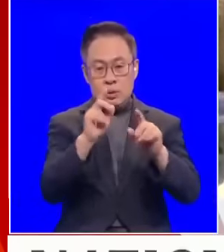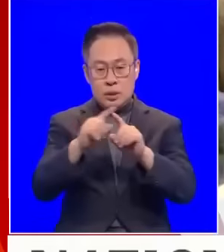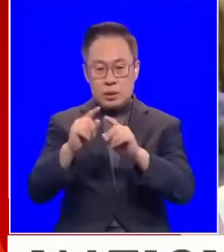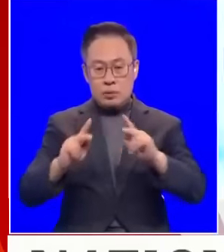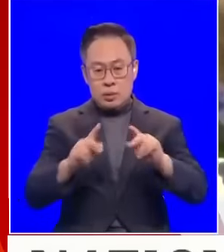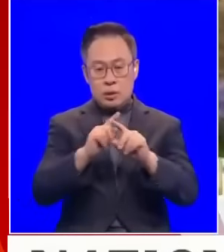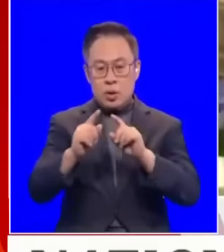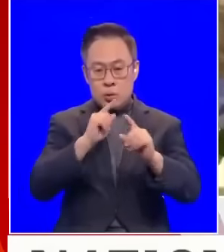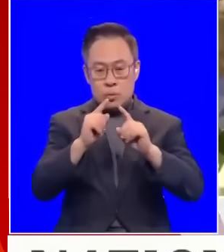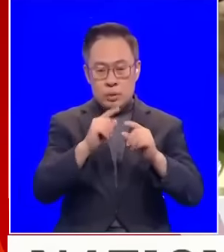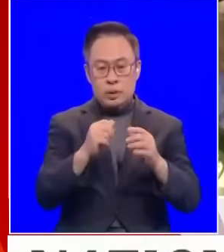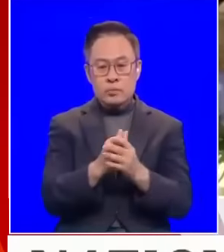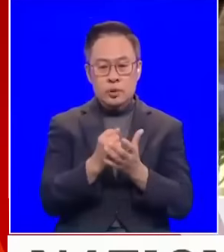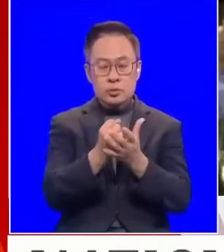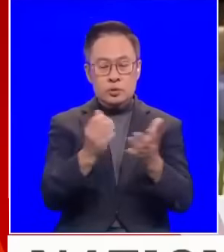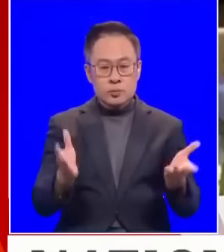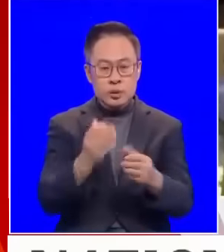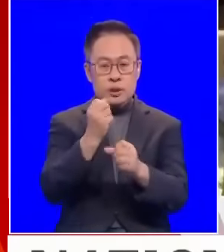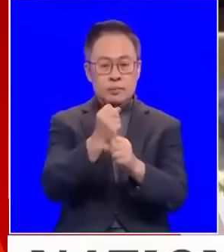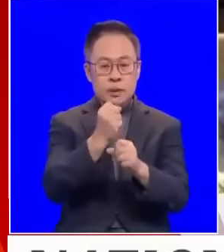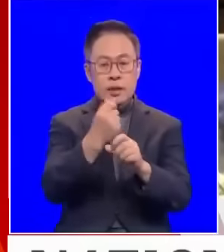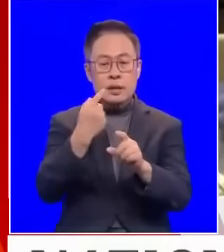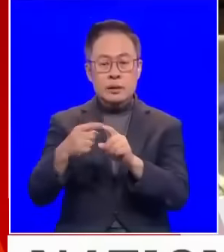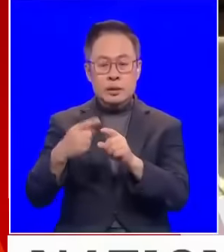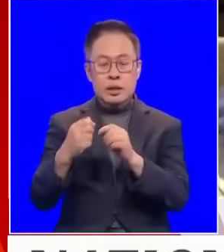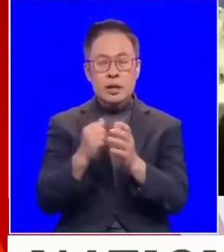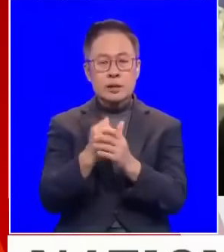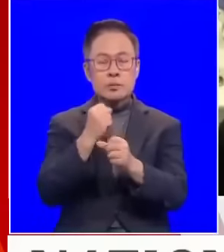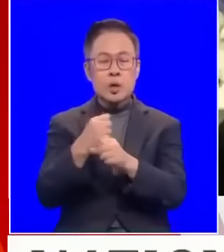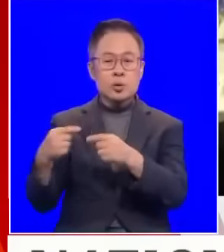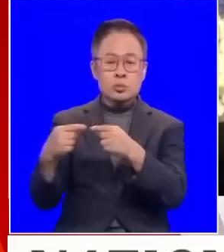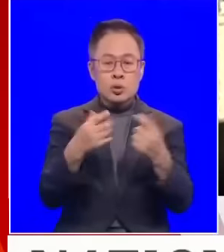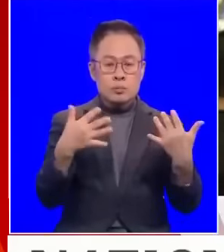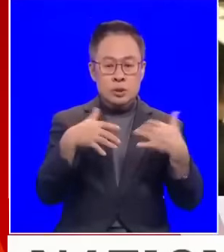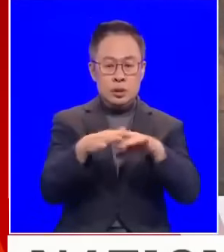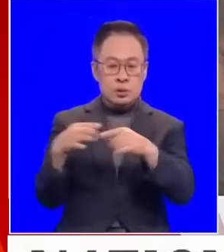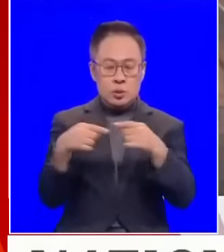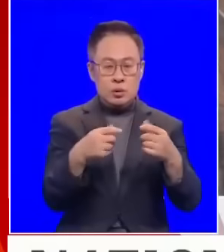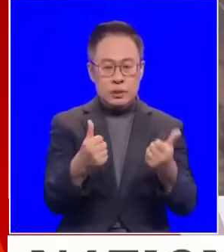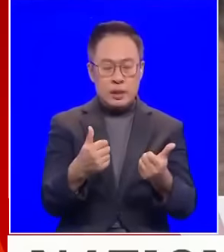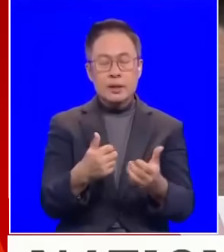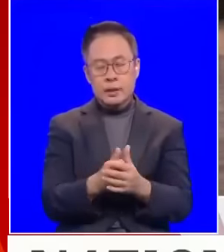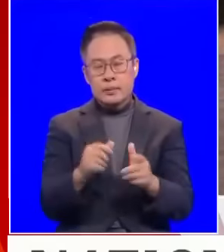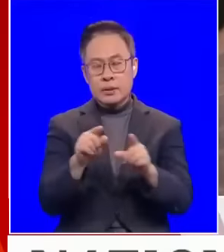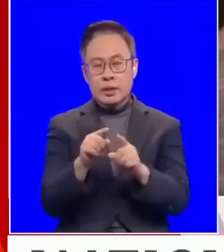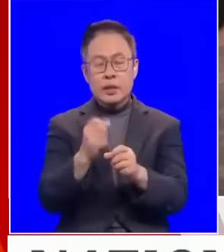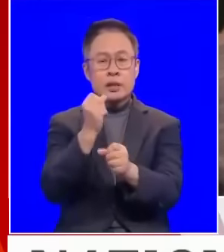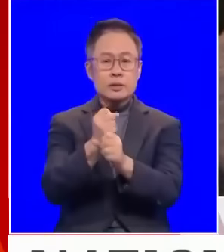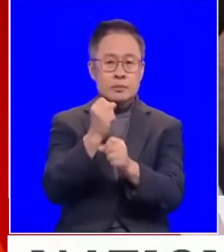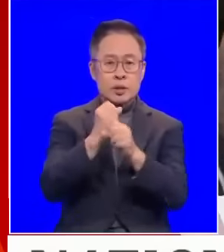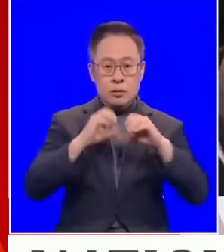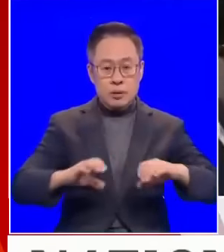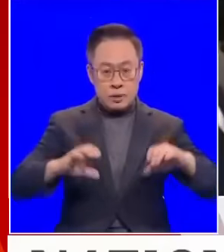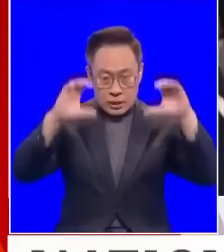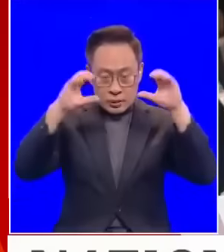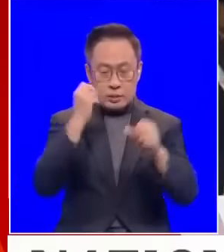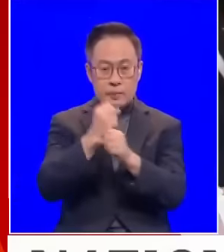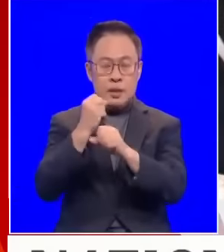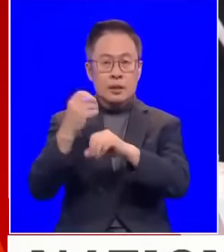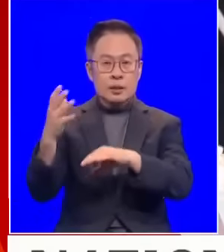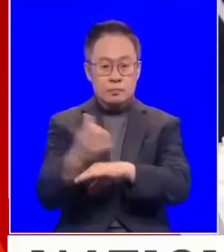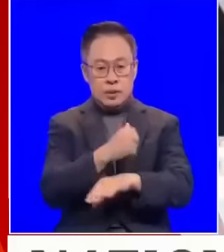สนับสนุนงานซึ่งกันและกันให้เกิดความต่อเนื่องประสานกันให้เร็วมากยิ่งขึ้นทั้งงานของรัฐบาลและก็งานทางการเมืองด้ว